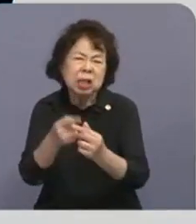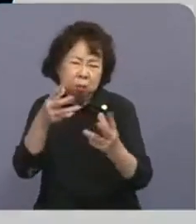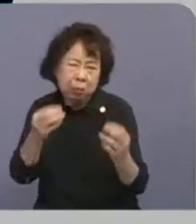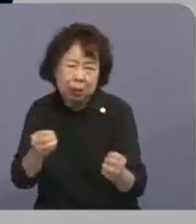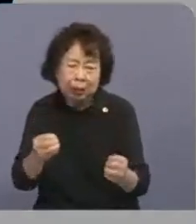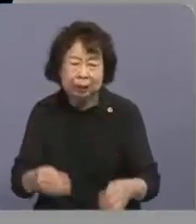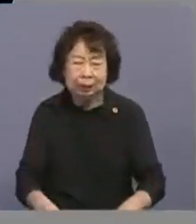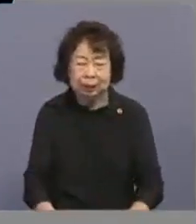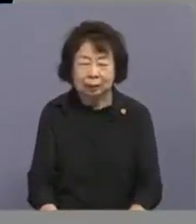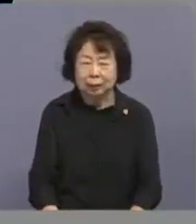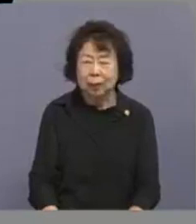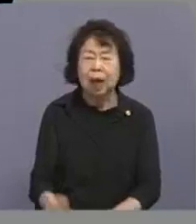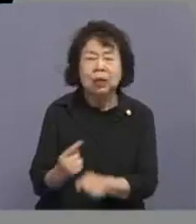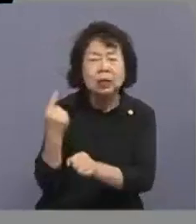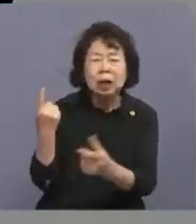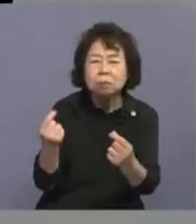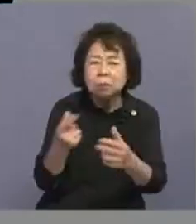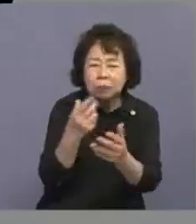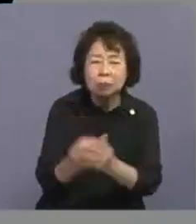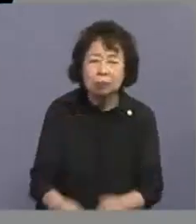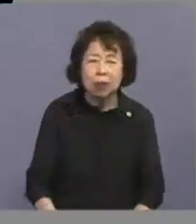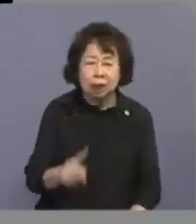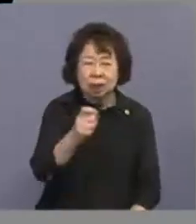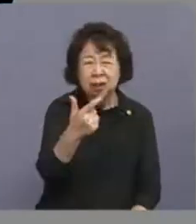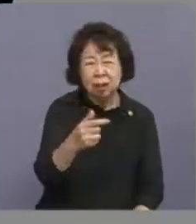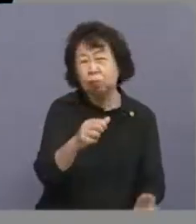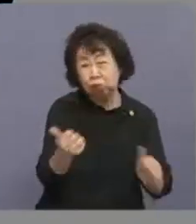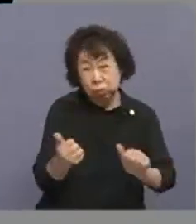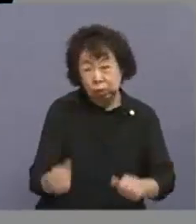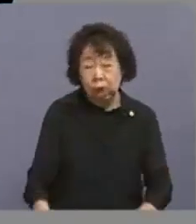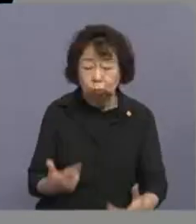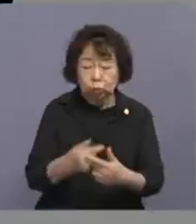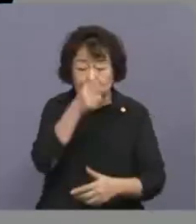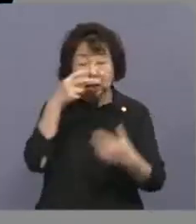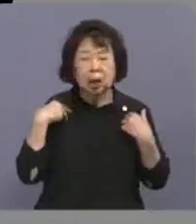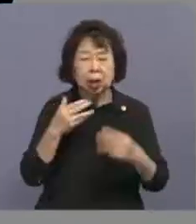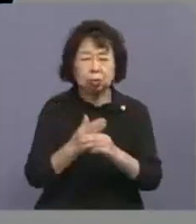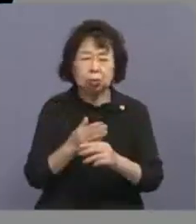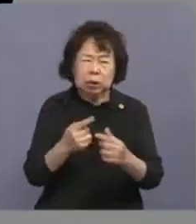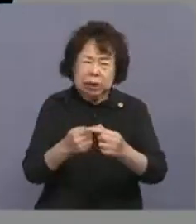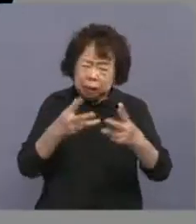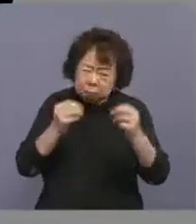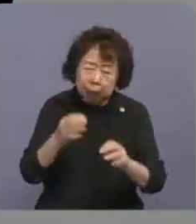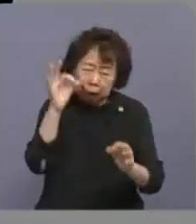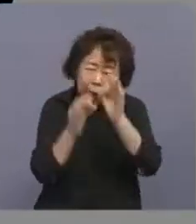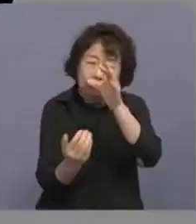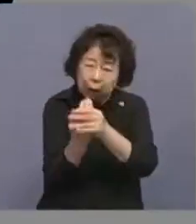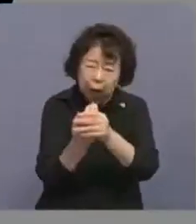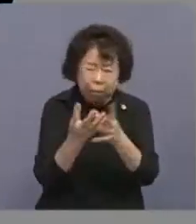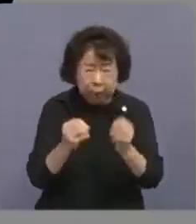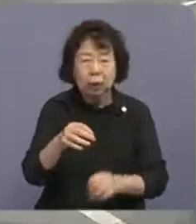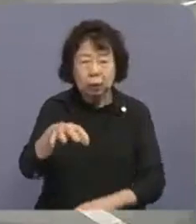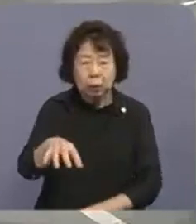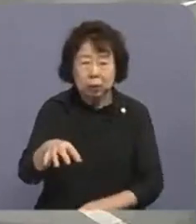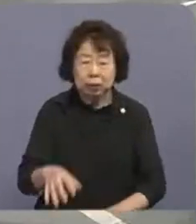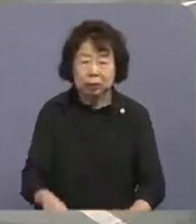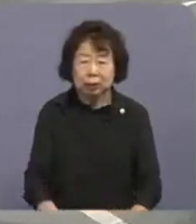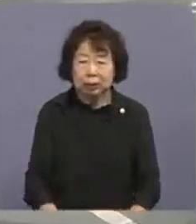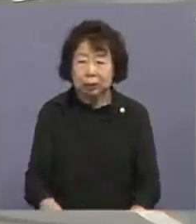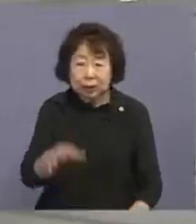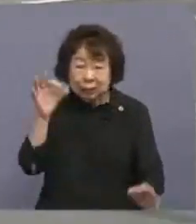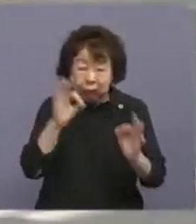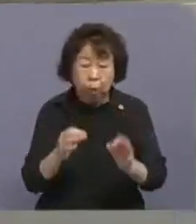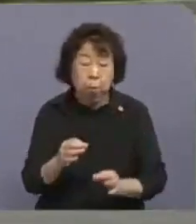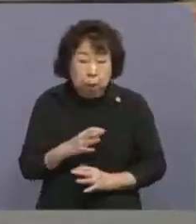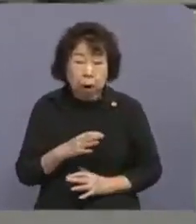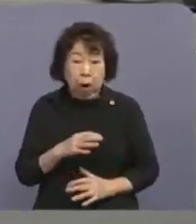많았습니다. 지난해 역시 사망자 16명으로 부산경찰서 중 가장 많은 교통사망 사고가 있었습니다. 사고 충격이